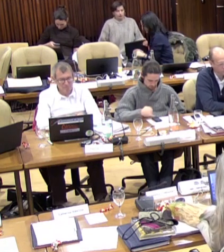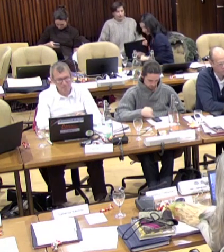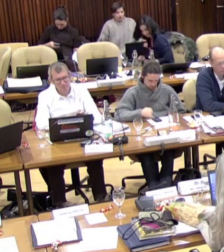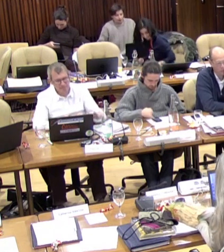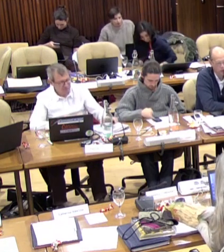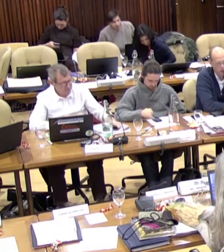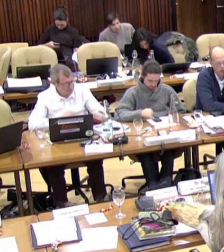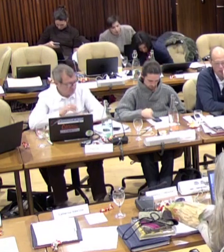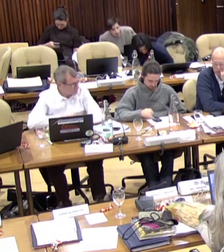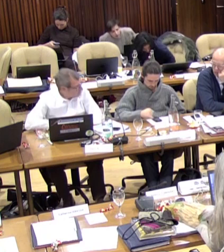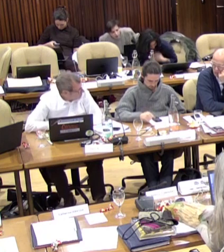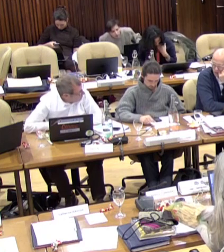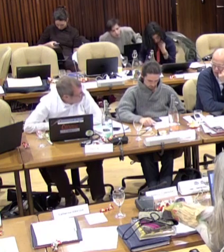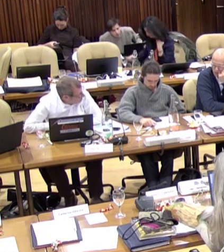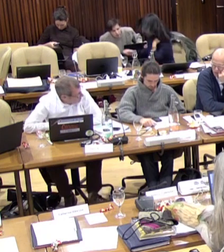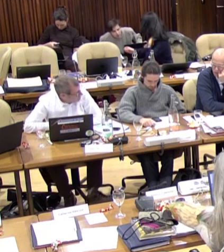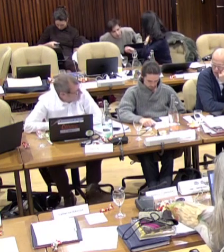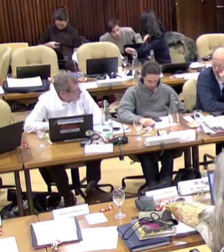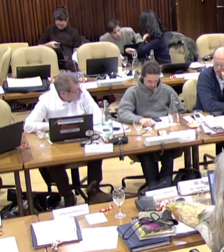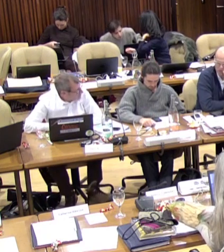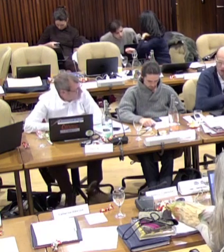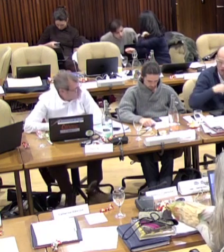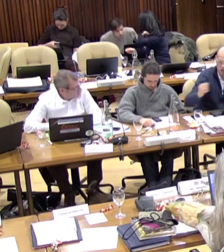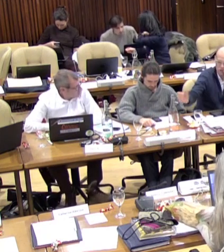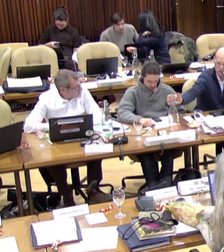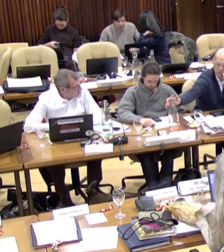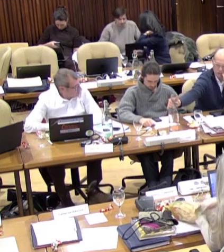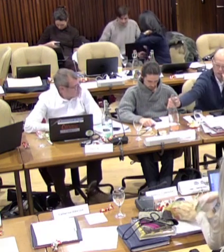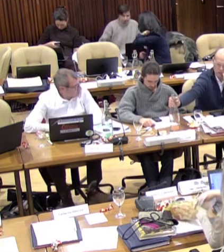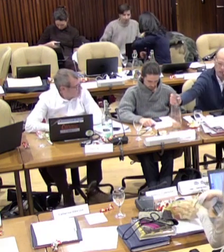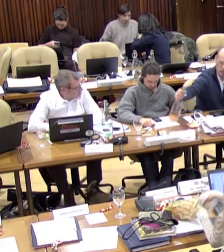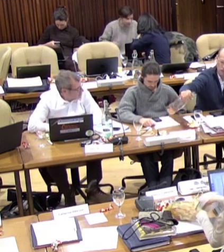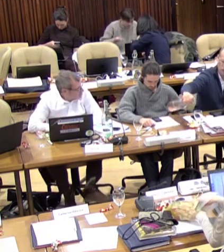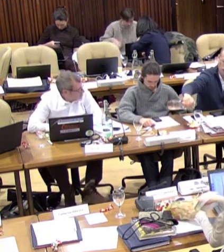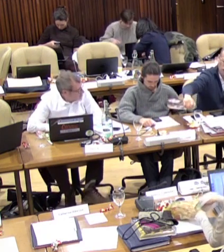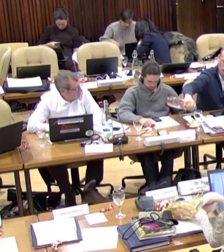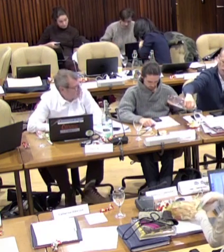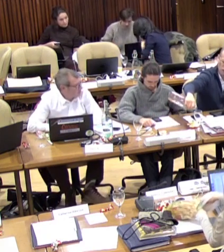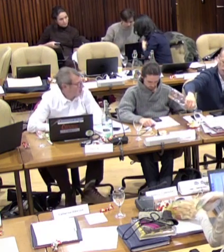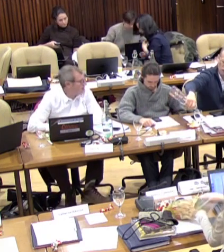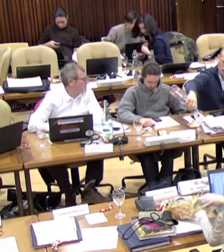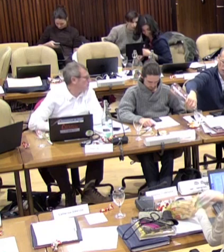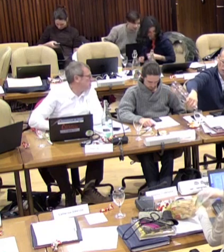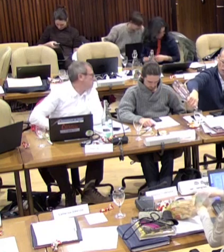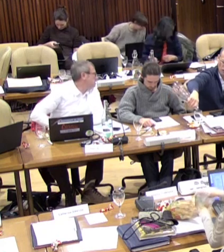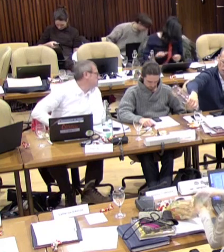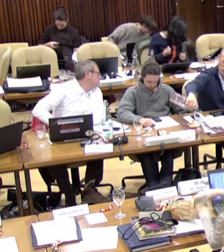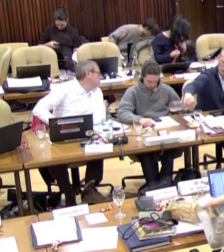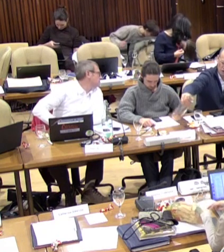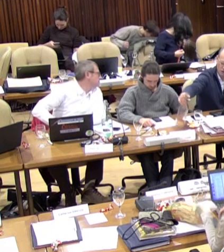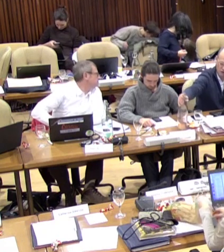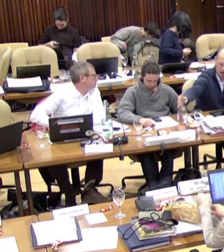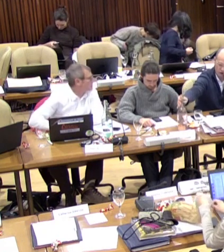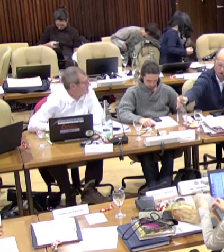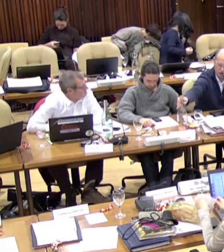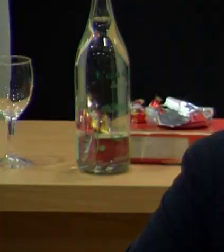malentendu sur une subvention de 35 mille euros qui n'auraient pas été fléchés comme il l'aurait dû est un art et une absence de